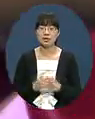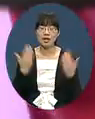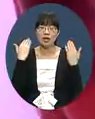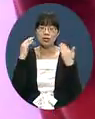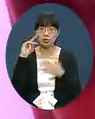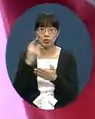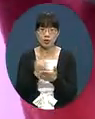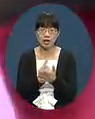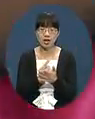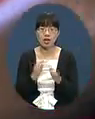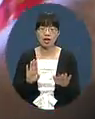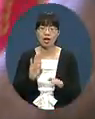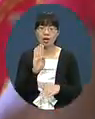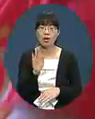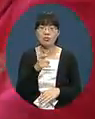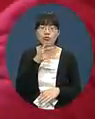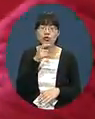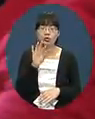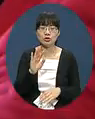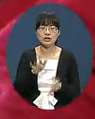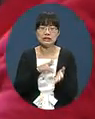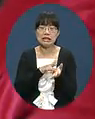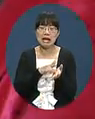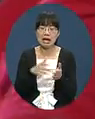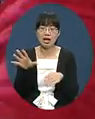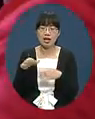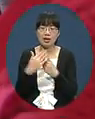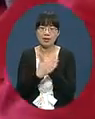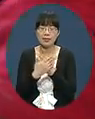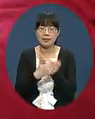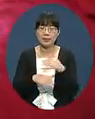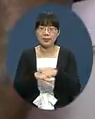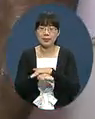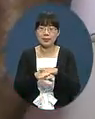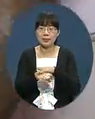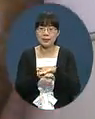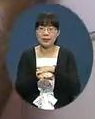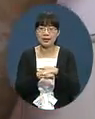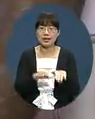학교에서 돌아오면 보습제를 바로 발라야 할 만큼 심합니다.